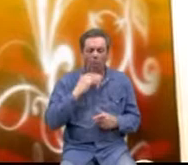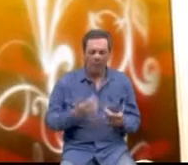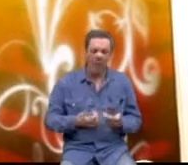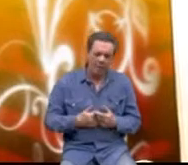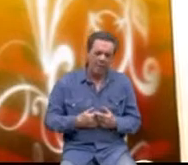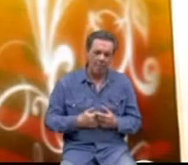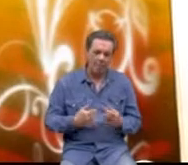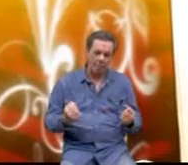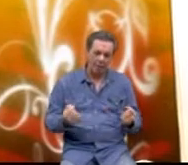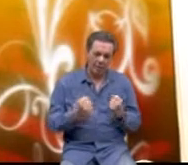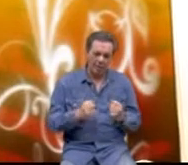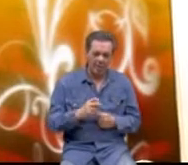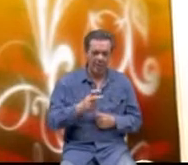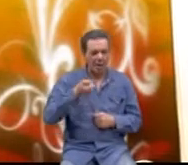aktivirati